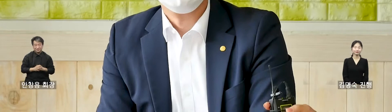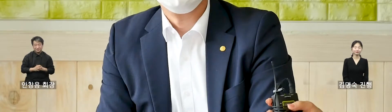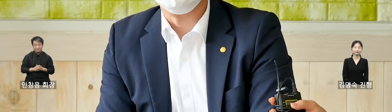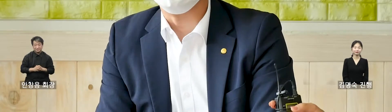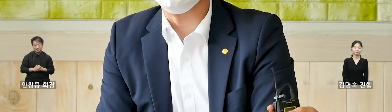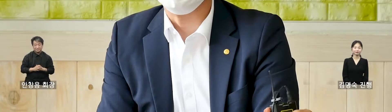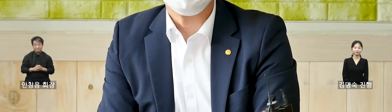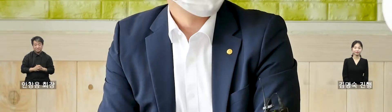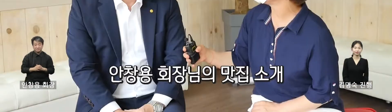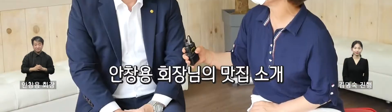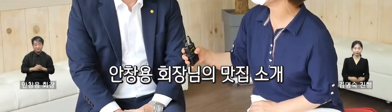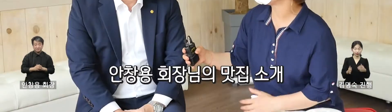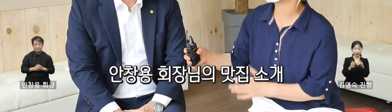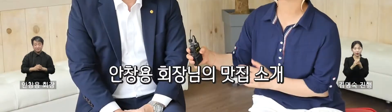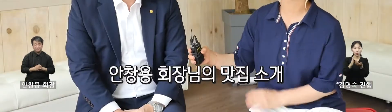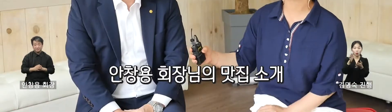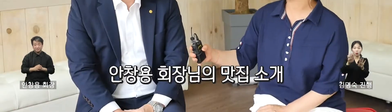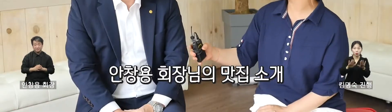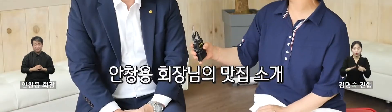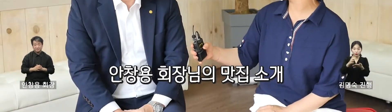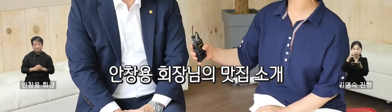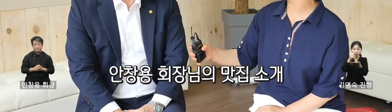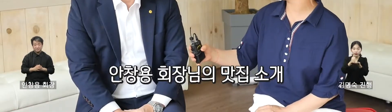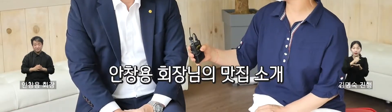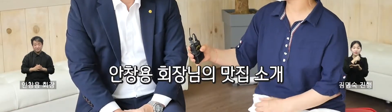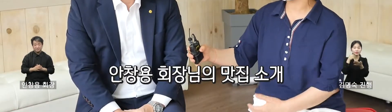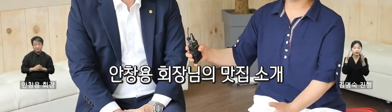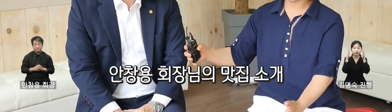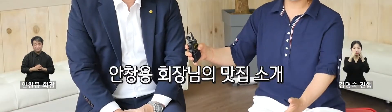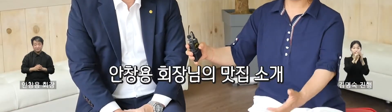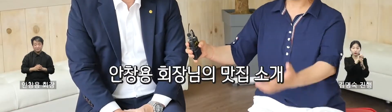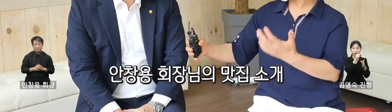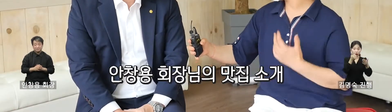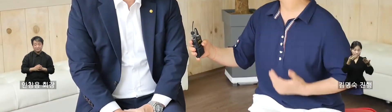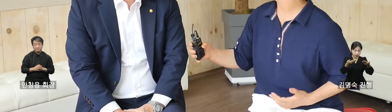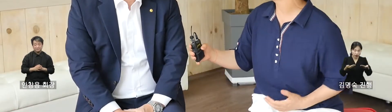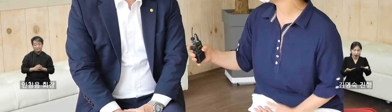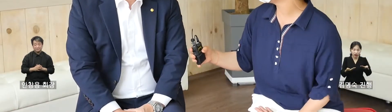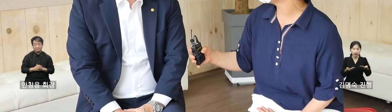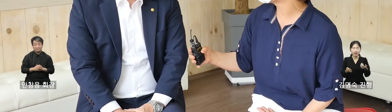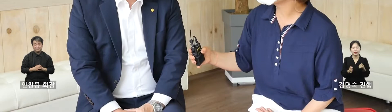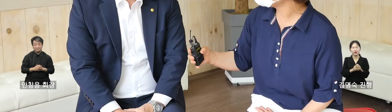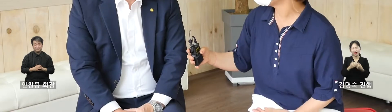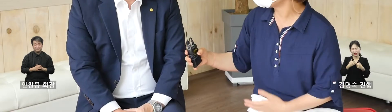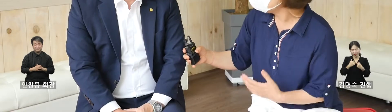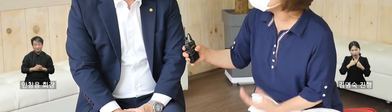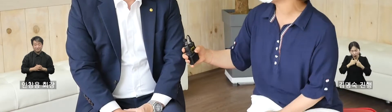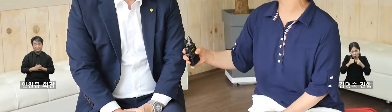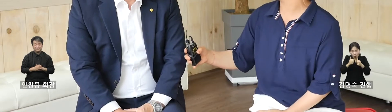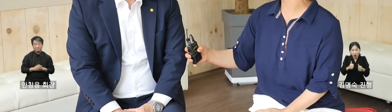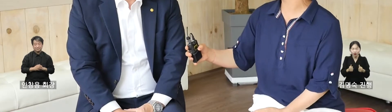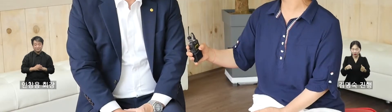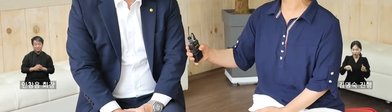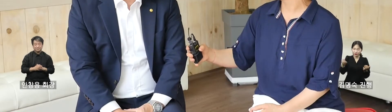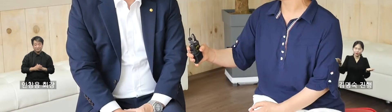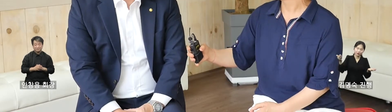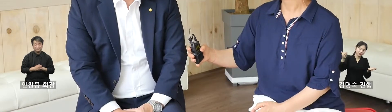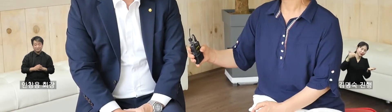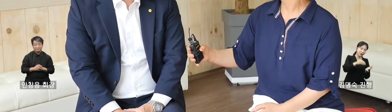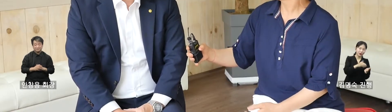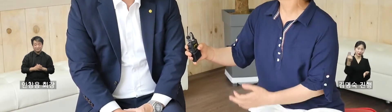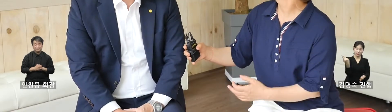맞습니다. 예. 네, 그래가지고 오늘 네. 회장님이 네. 맛집을 소개시켜 주신다고 그래가지고 제가 또 열심히 목동까지 달려오지 않았습니까?